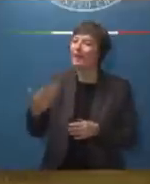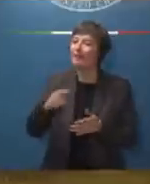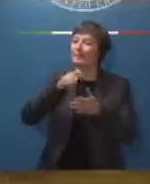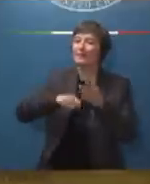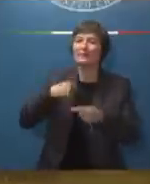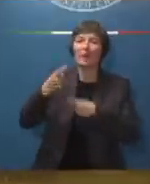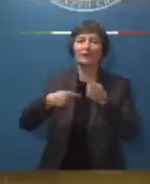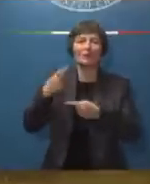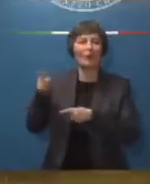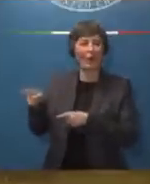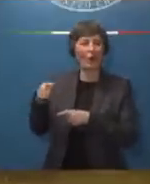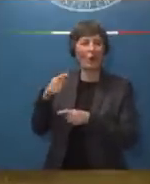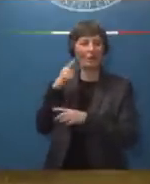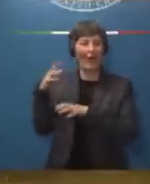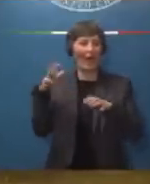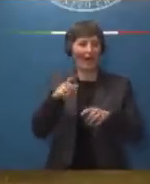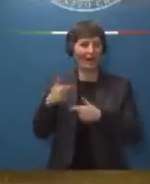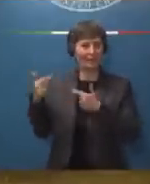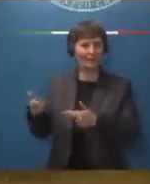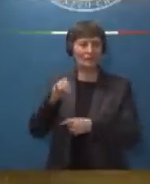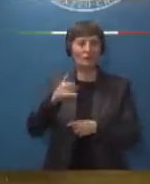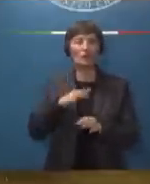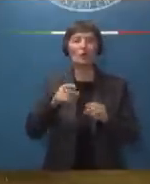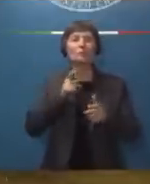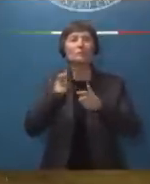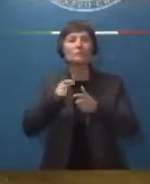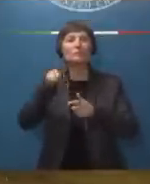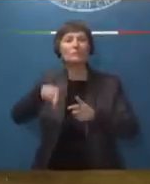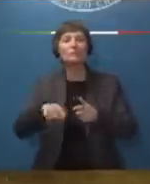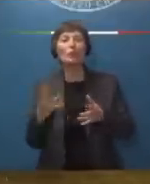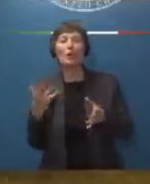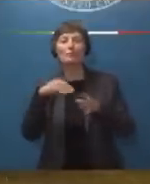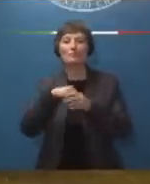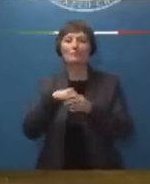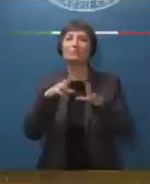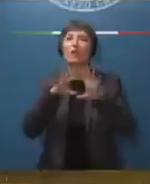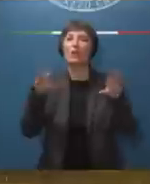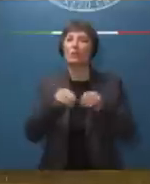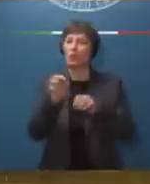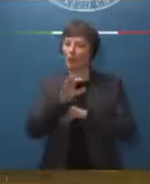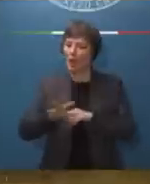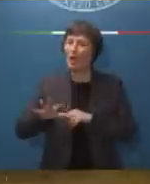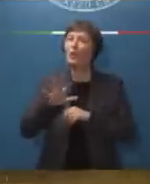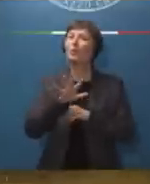l'aggressore Abbiamo discusso anche le questioni e delle l'integrazione Europea Noi abbiamo